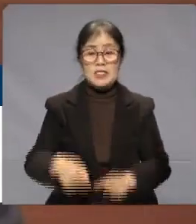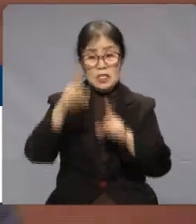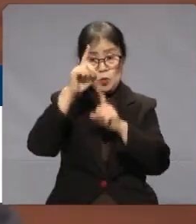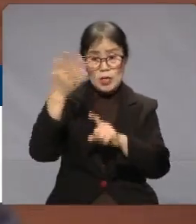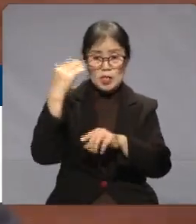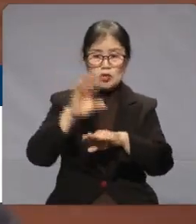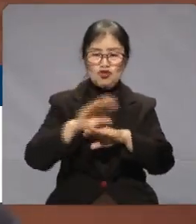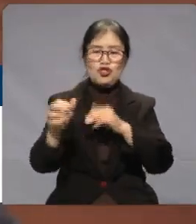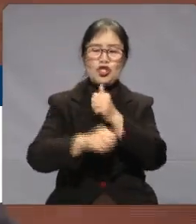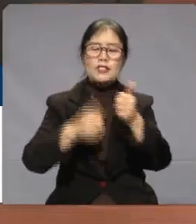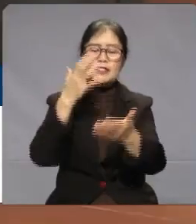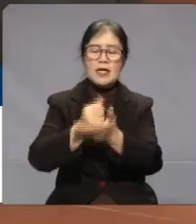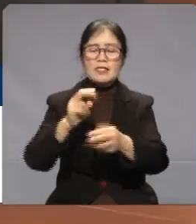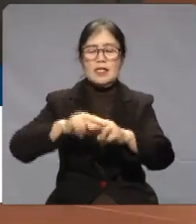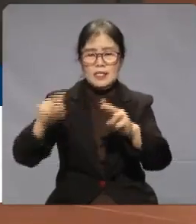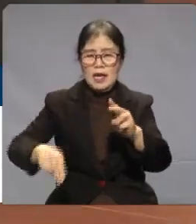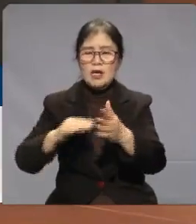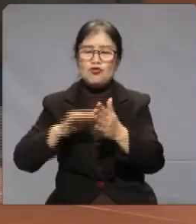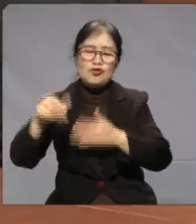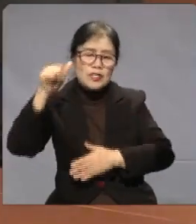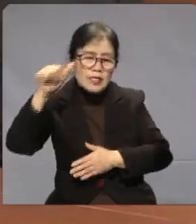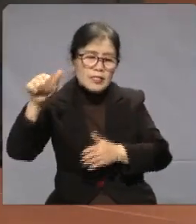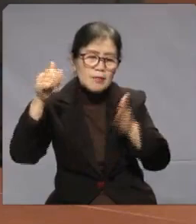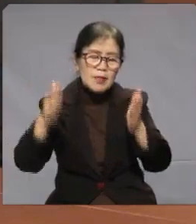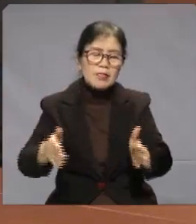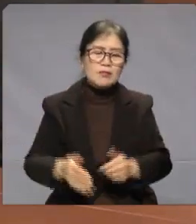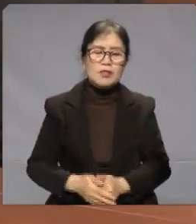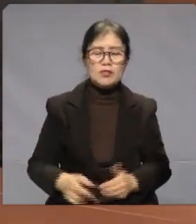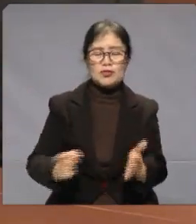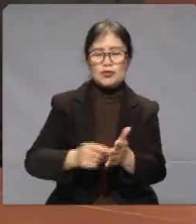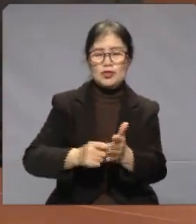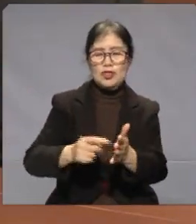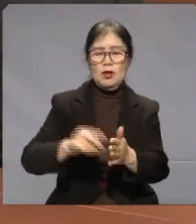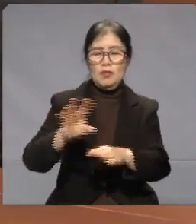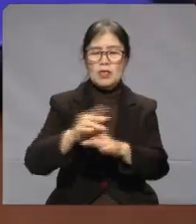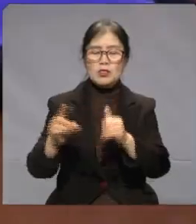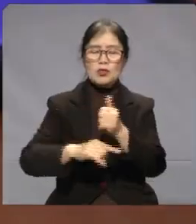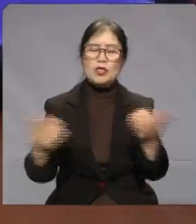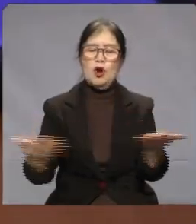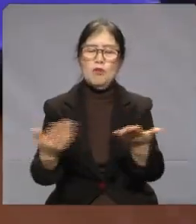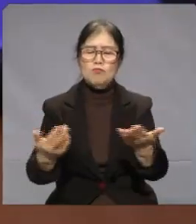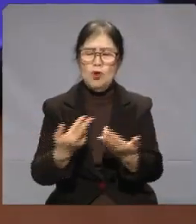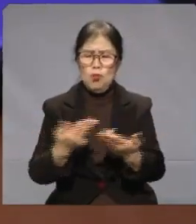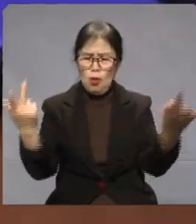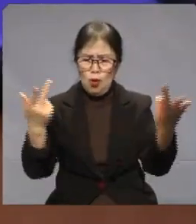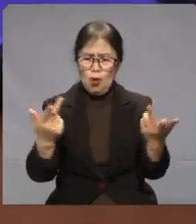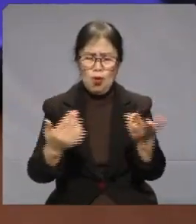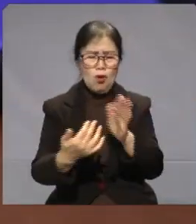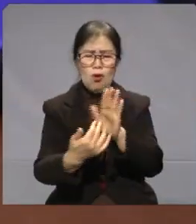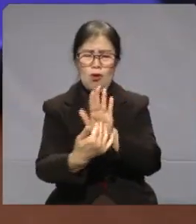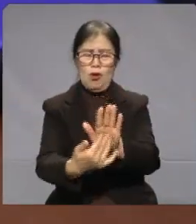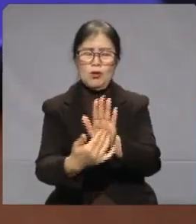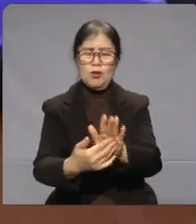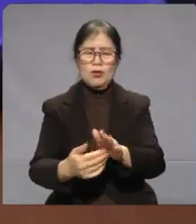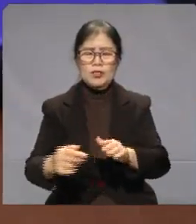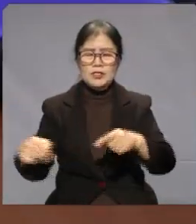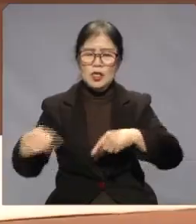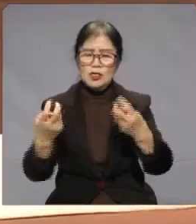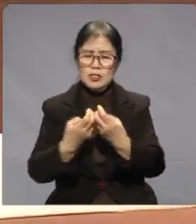전 위원장이 사퇴한 뒤 세만 이니다 서둘러 방통이 업무 공백을 맡고 정책추진의